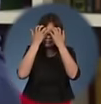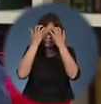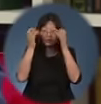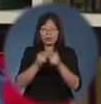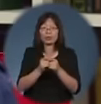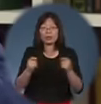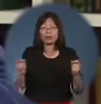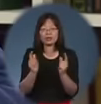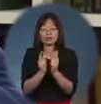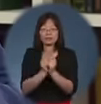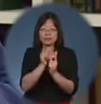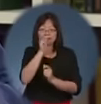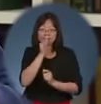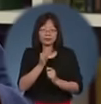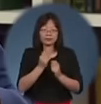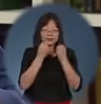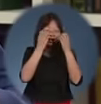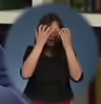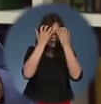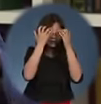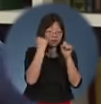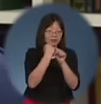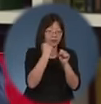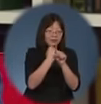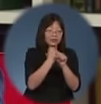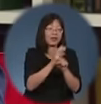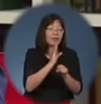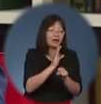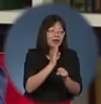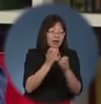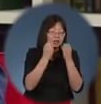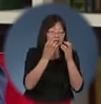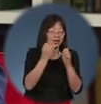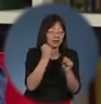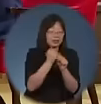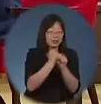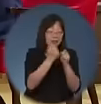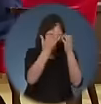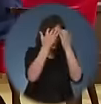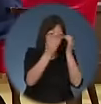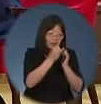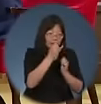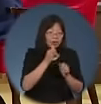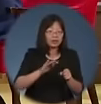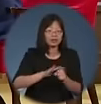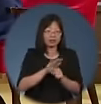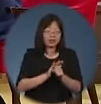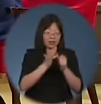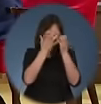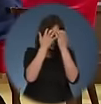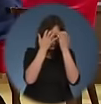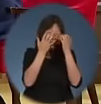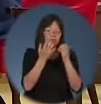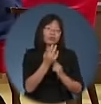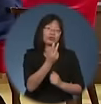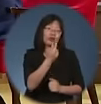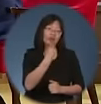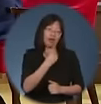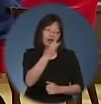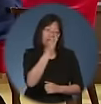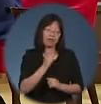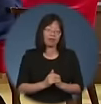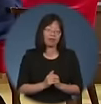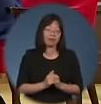오래 겪었어요 창작의 고통 특히 그 창작의 고통에 또 그 사랑의 고통네네